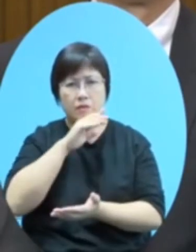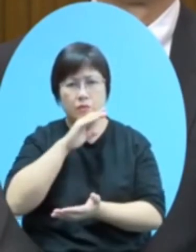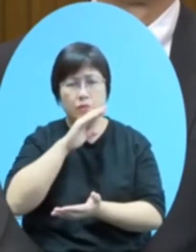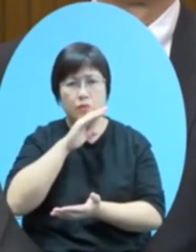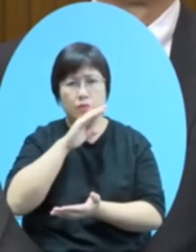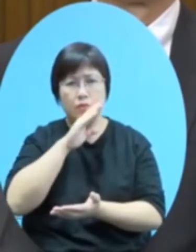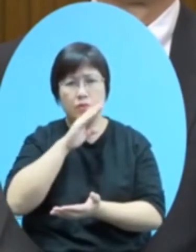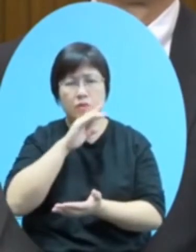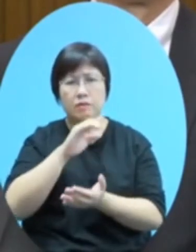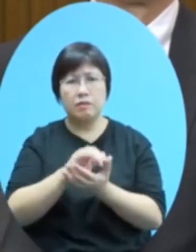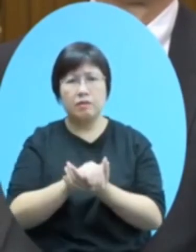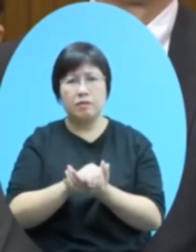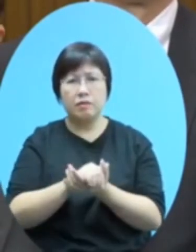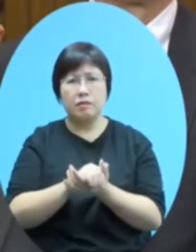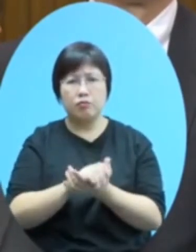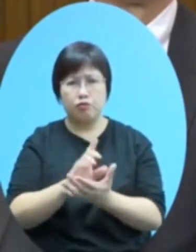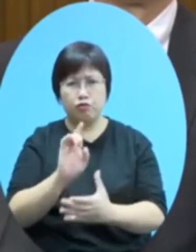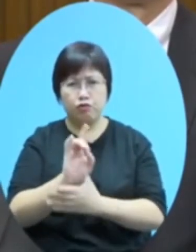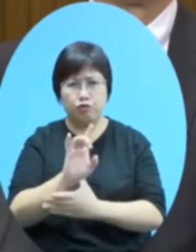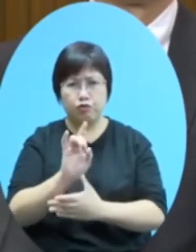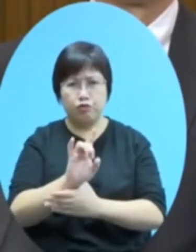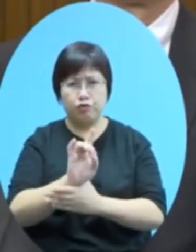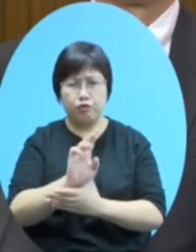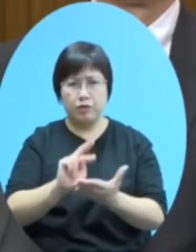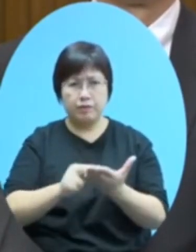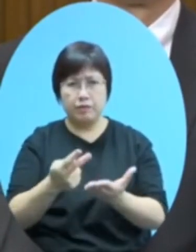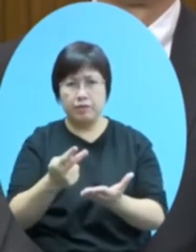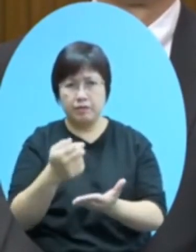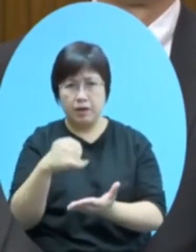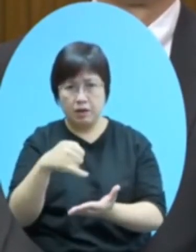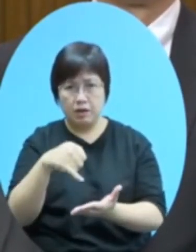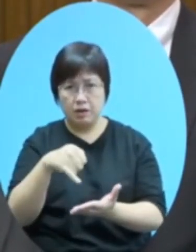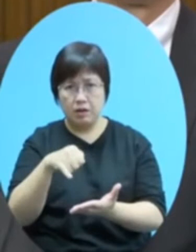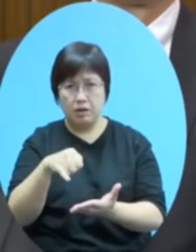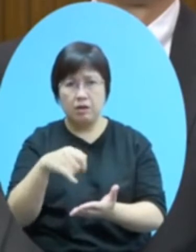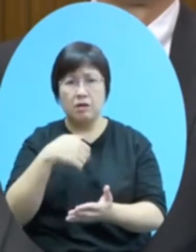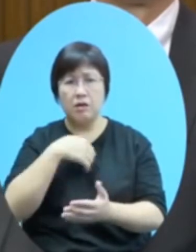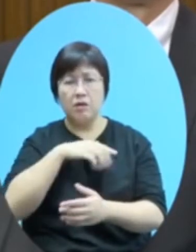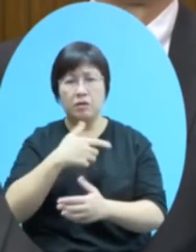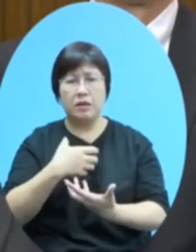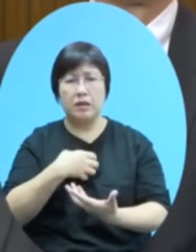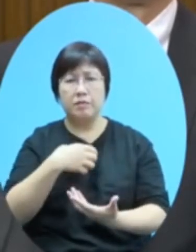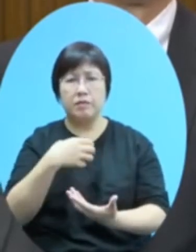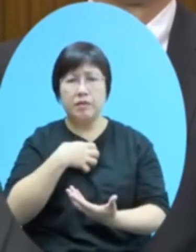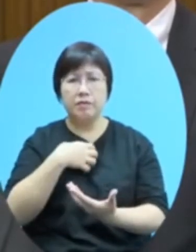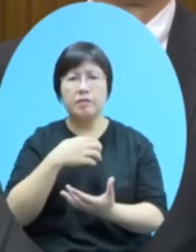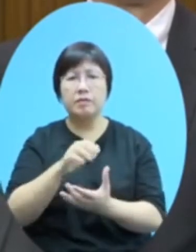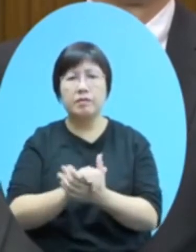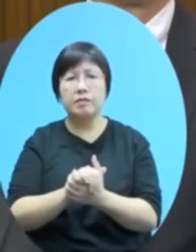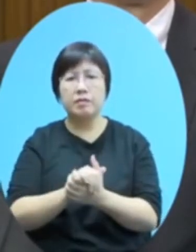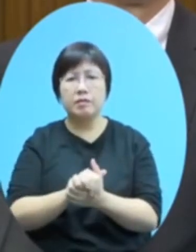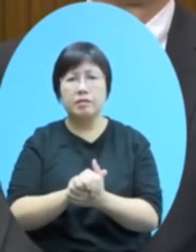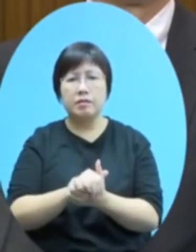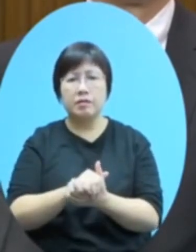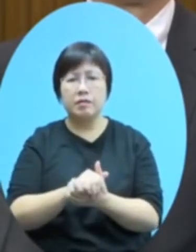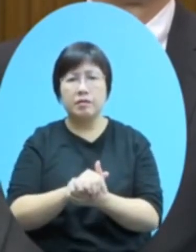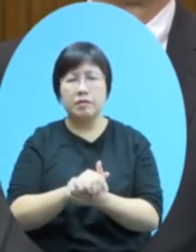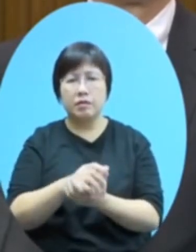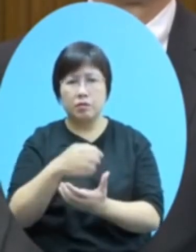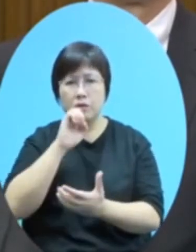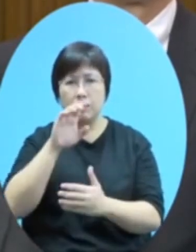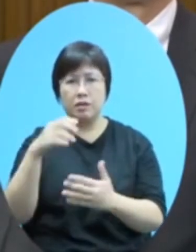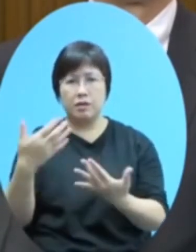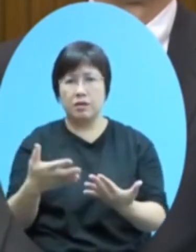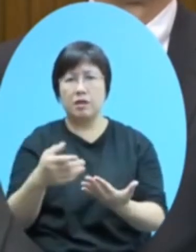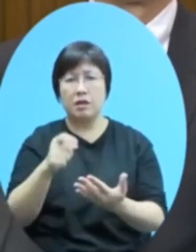夠盡早來到糾正，我們是非常之擔心。所以我們形容現